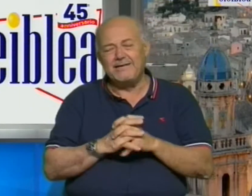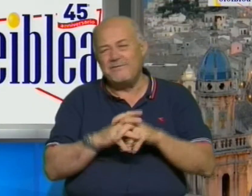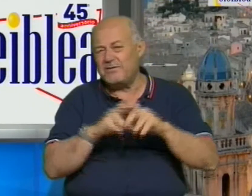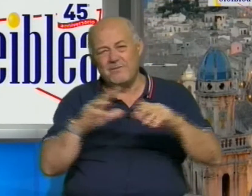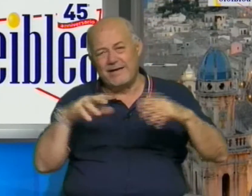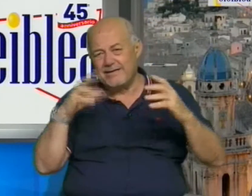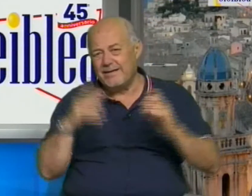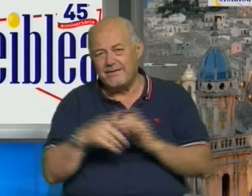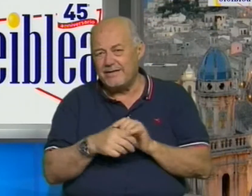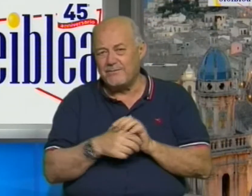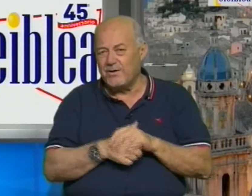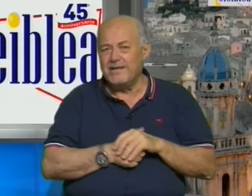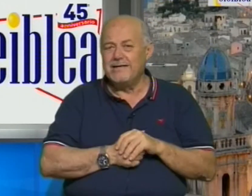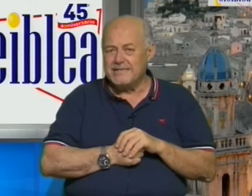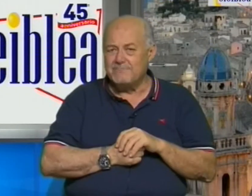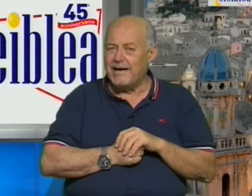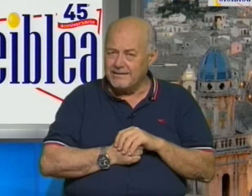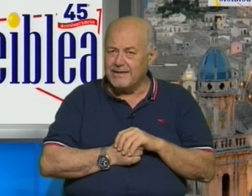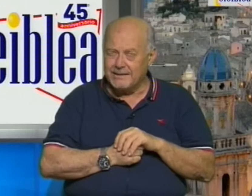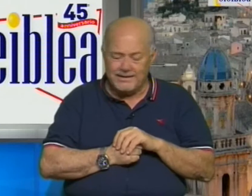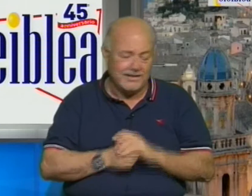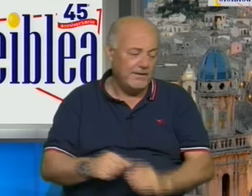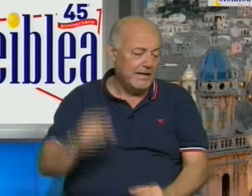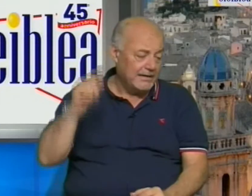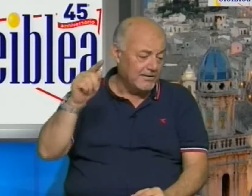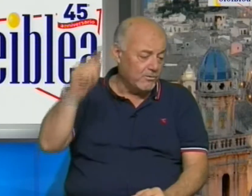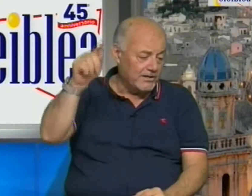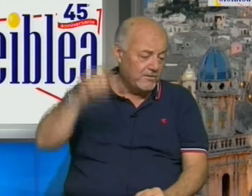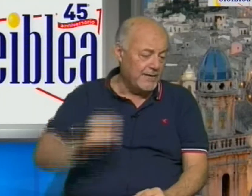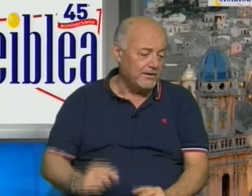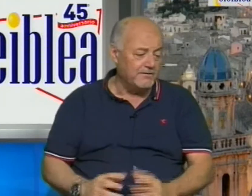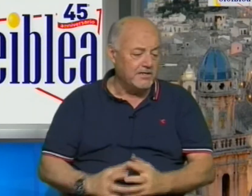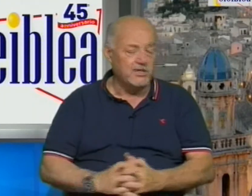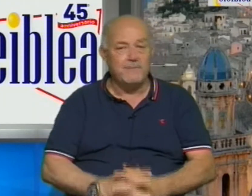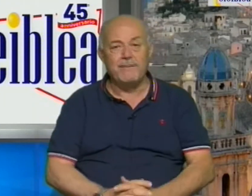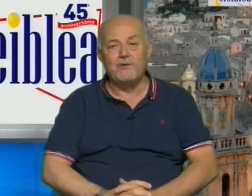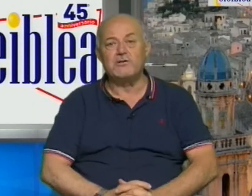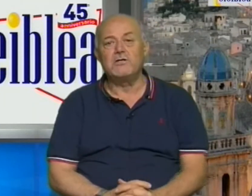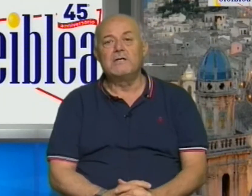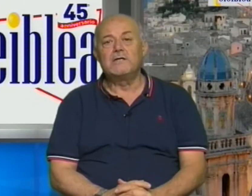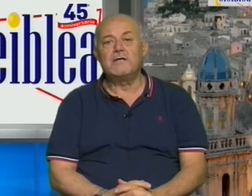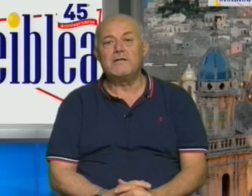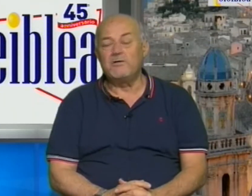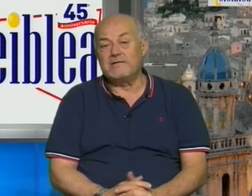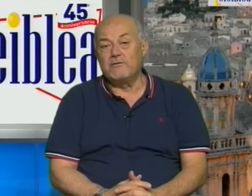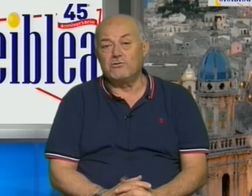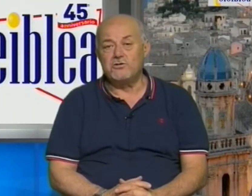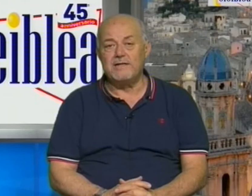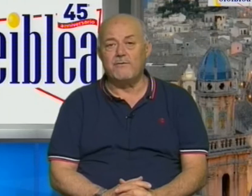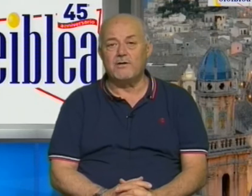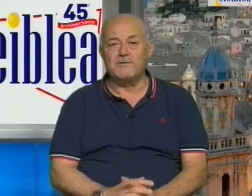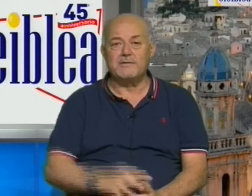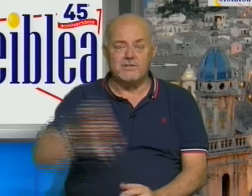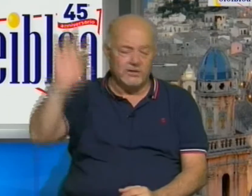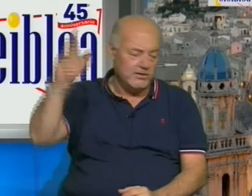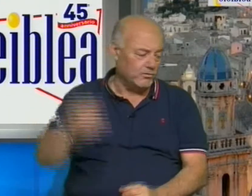salesiani difficilmente nella vita poi sbanda, credetemi. Detto questo, vediamo l'intervista di Gianni Papa, io vi saluto, ci vediamo